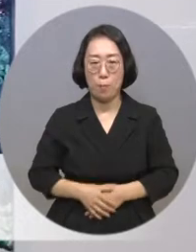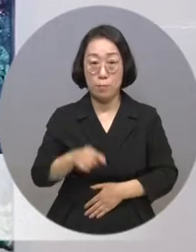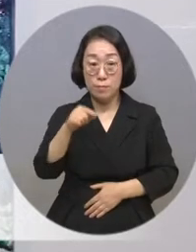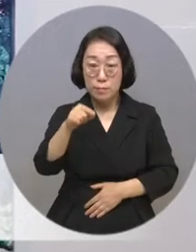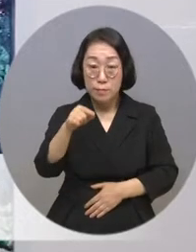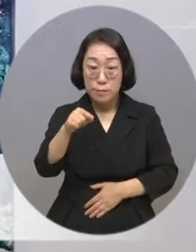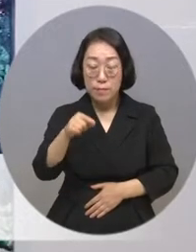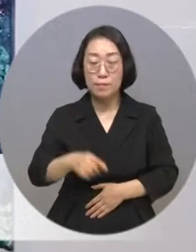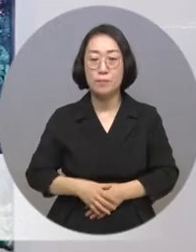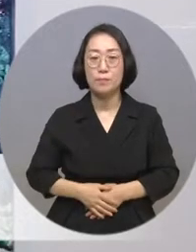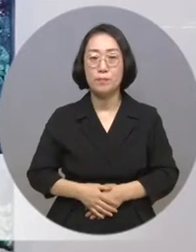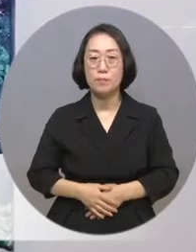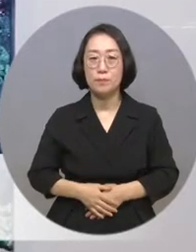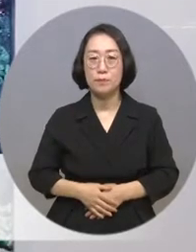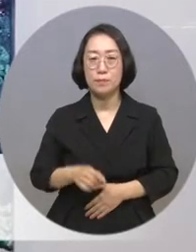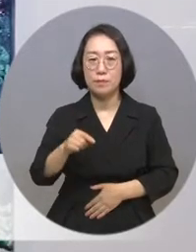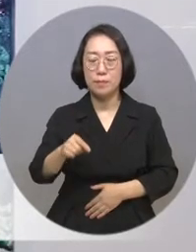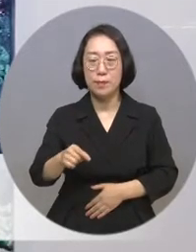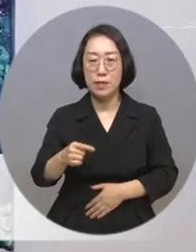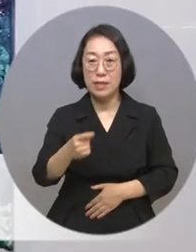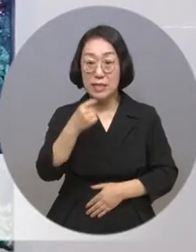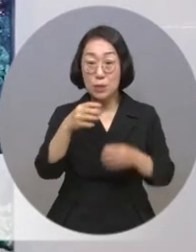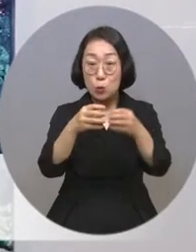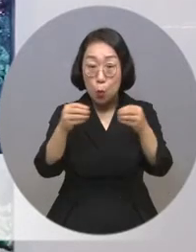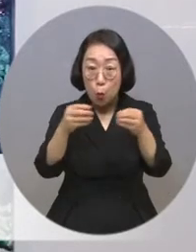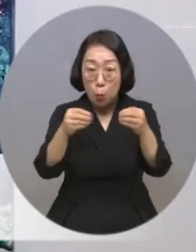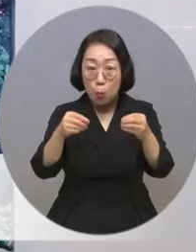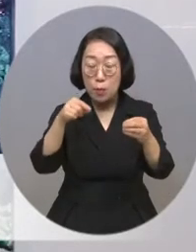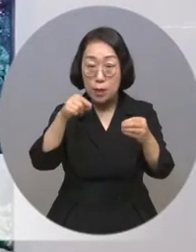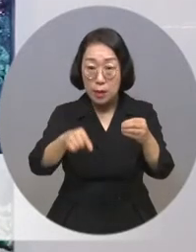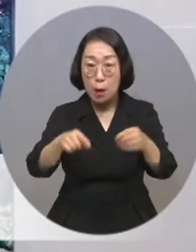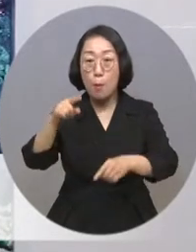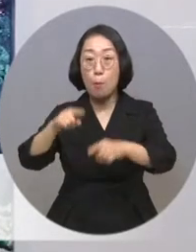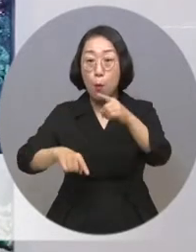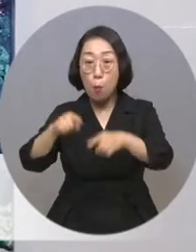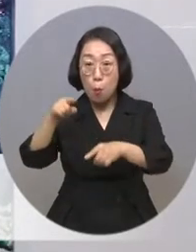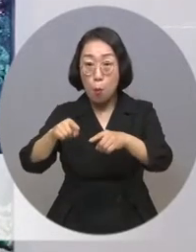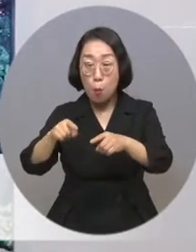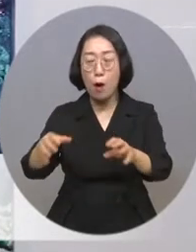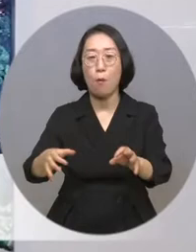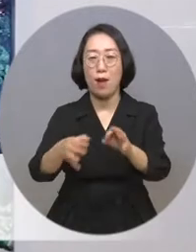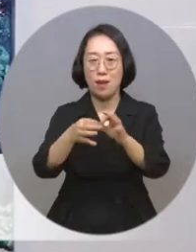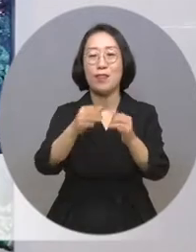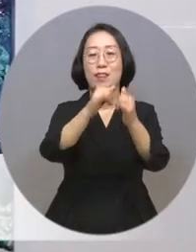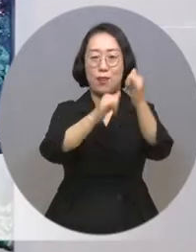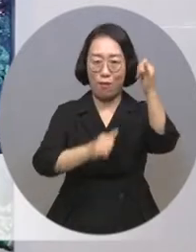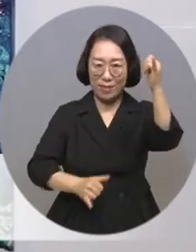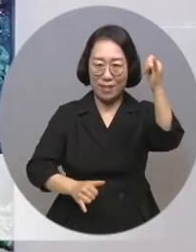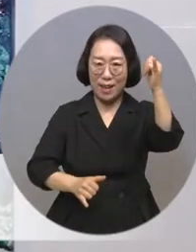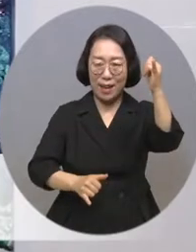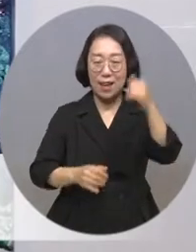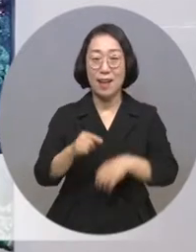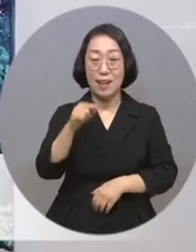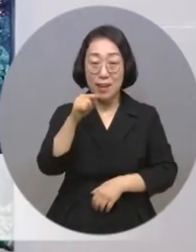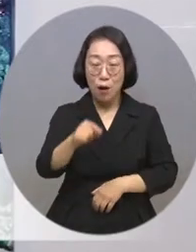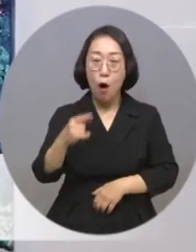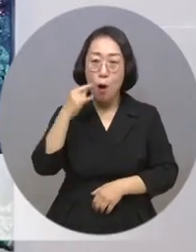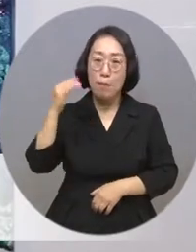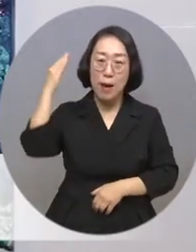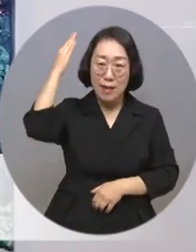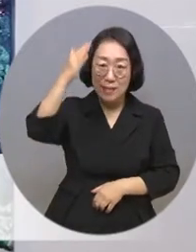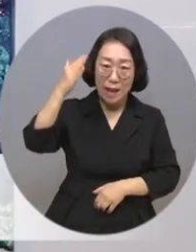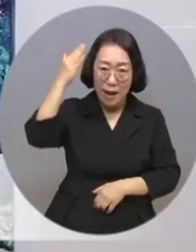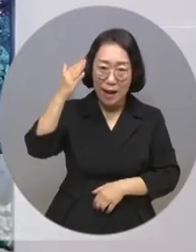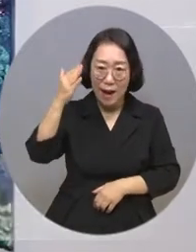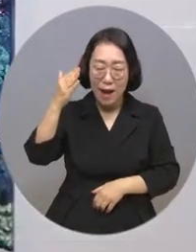그래서 이 목화솜이라는 목포의 상징적인 역사와 엄마의 사랑, 그걸